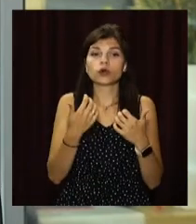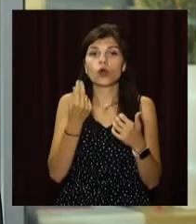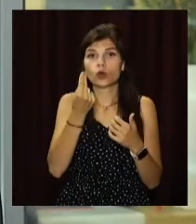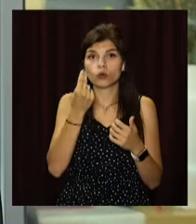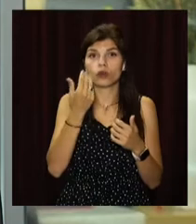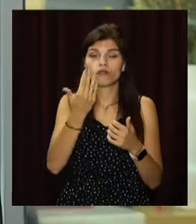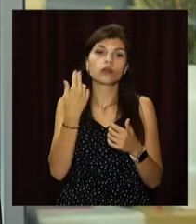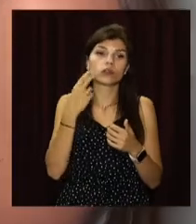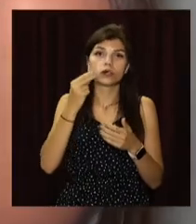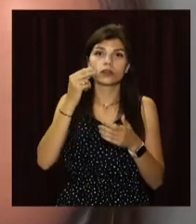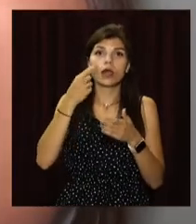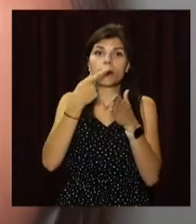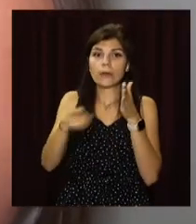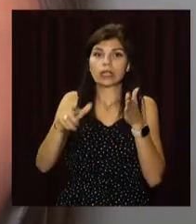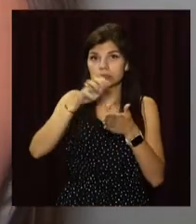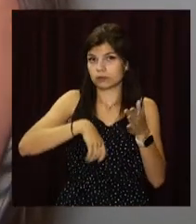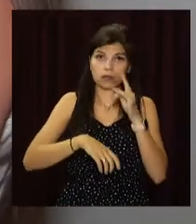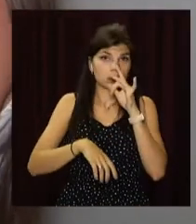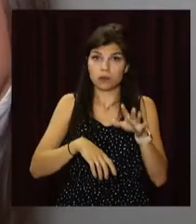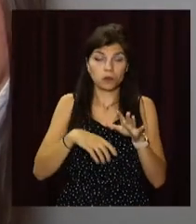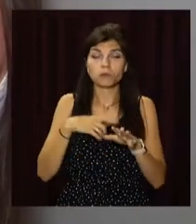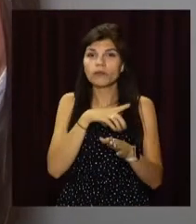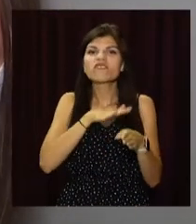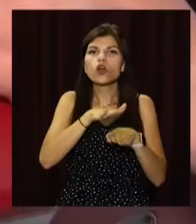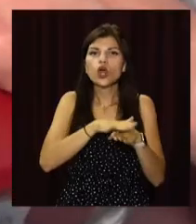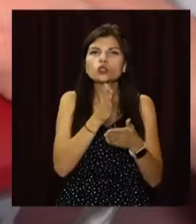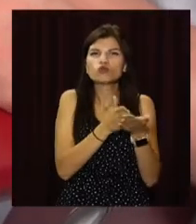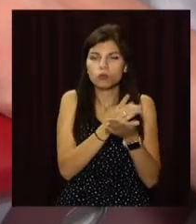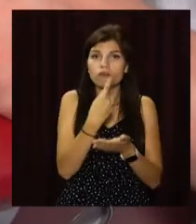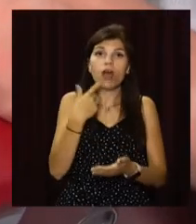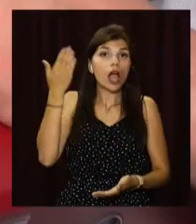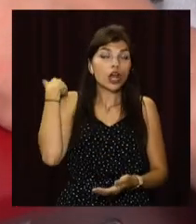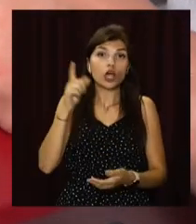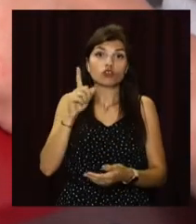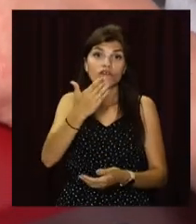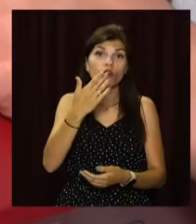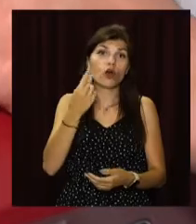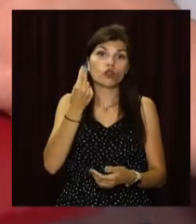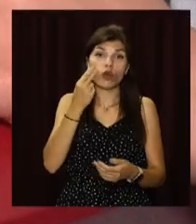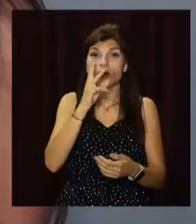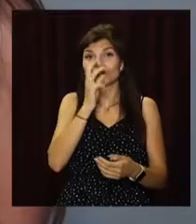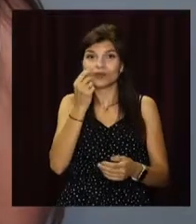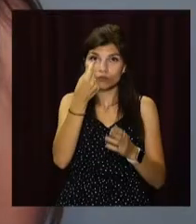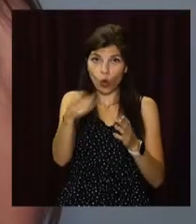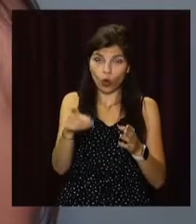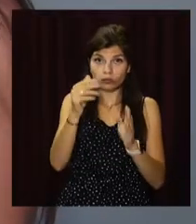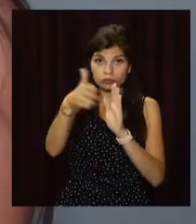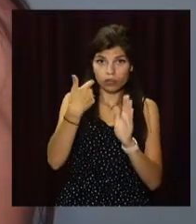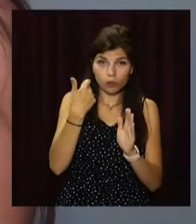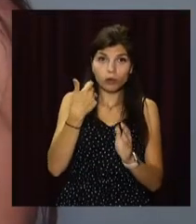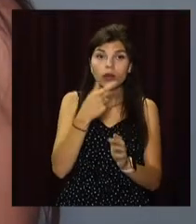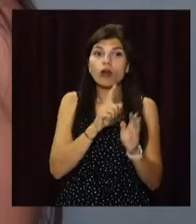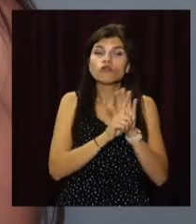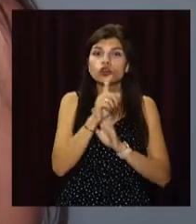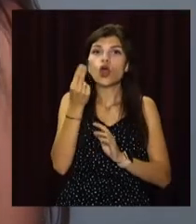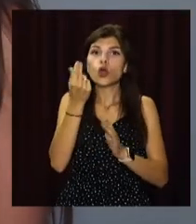з рахунку боржника списуватися не будуть, кажуть у виконавчій службі. Раніше, щоб списати борги, судовим виконавцям доводилося спочатку